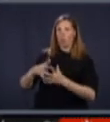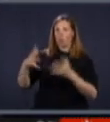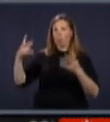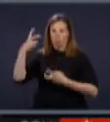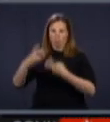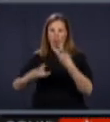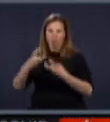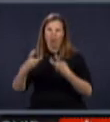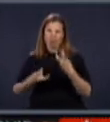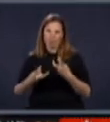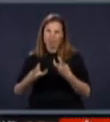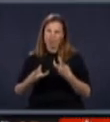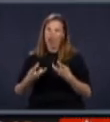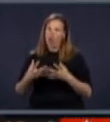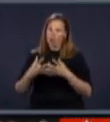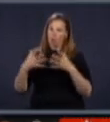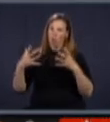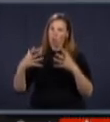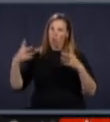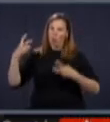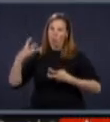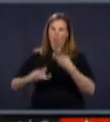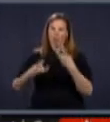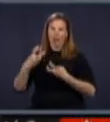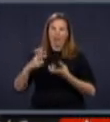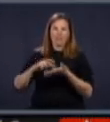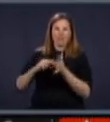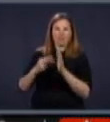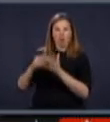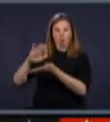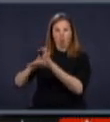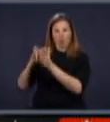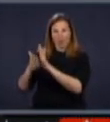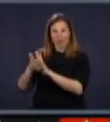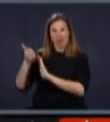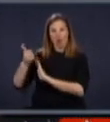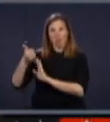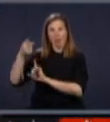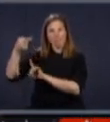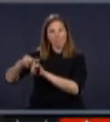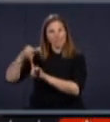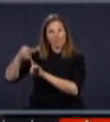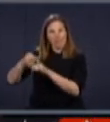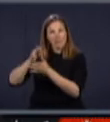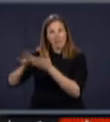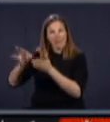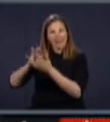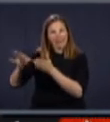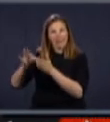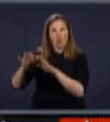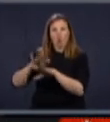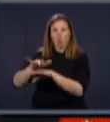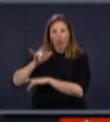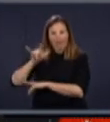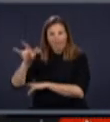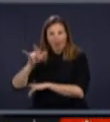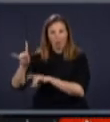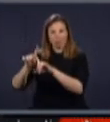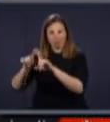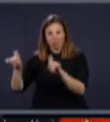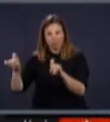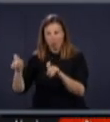est beaucoup plus grand que ça. Là. Les transporteurs ont des loyers importants à payer à chaque mois sur les avions. Ils n'ont pas